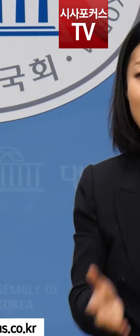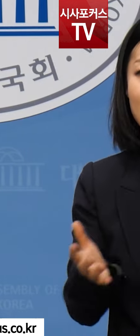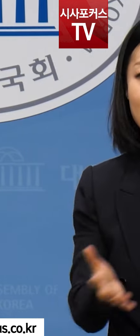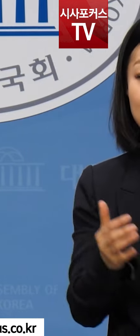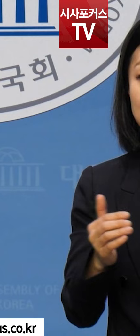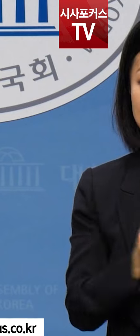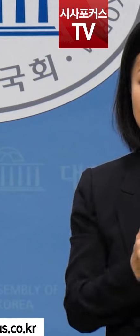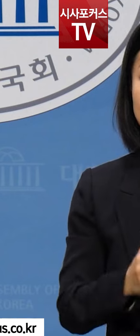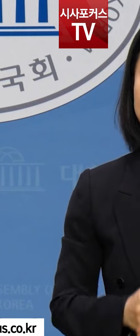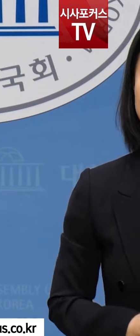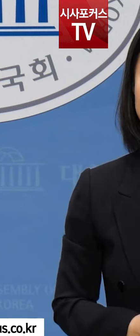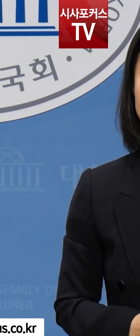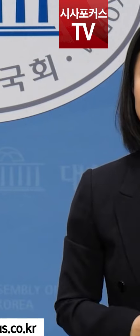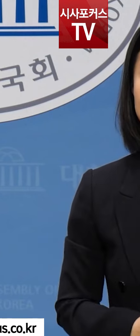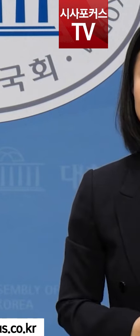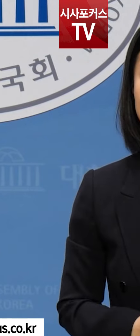부추겼습니다.